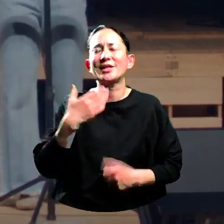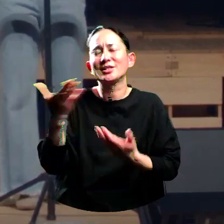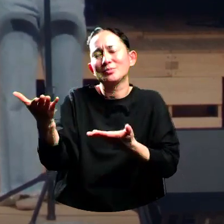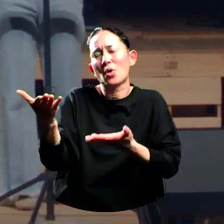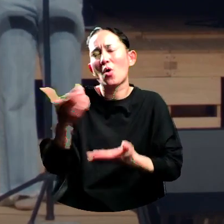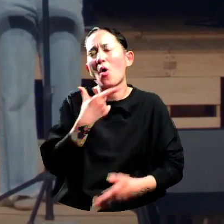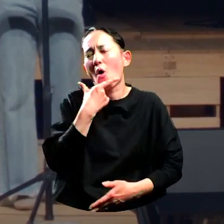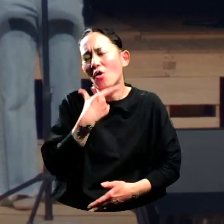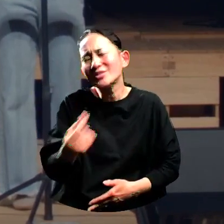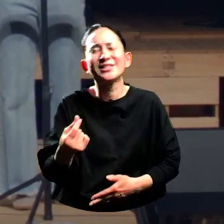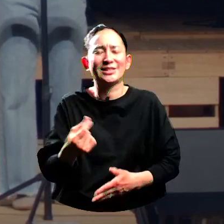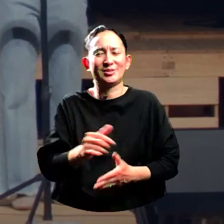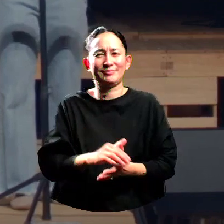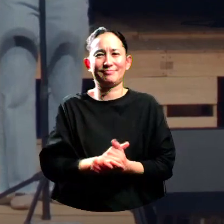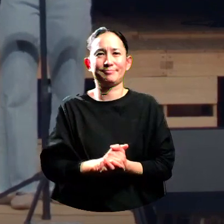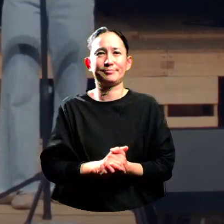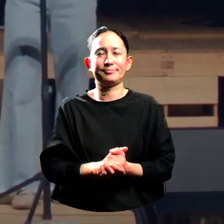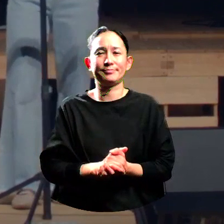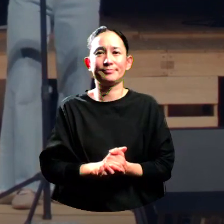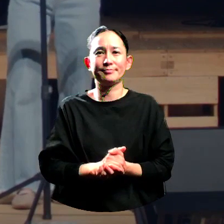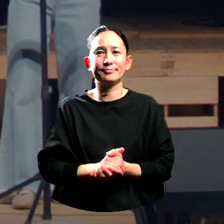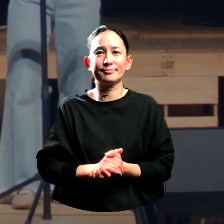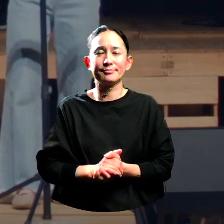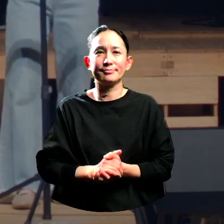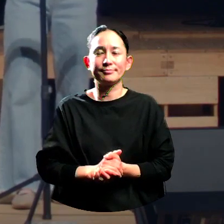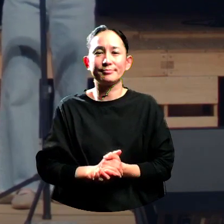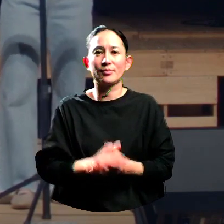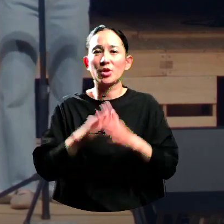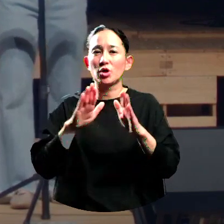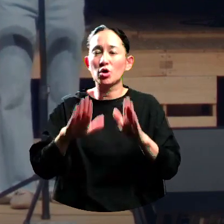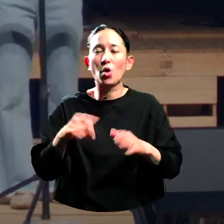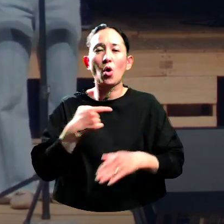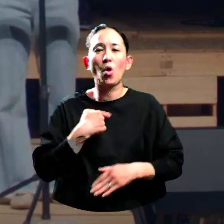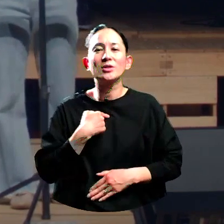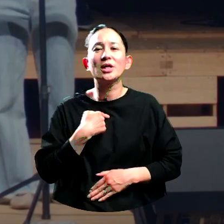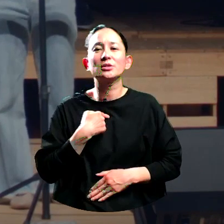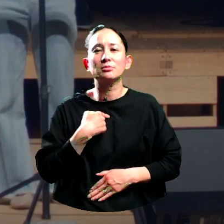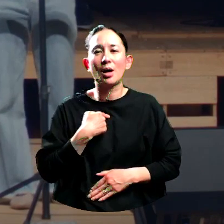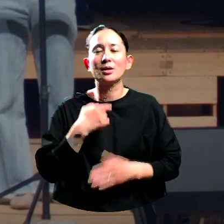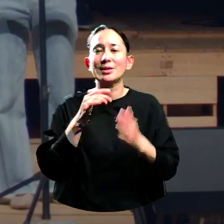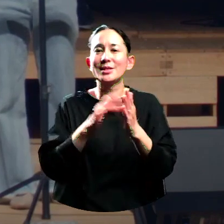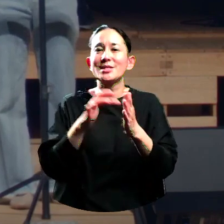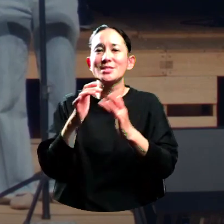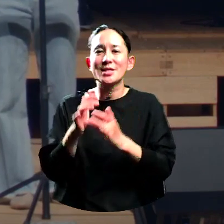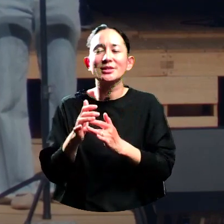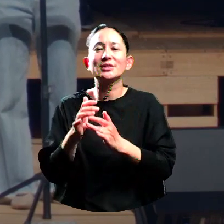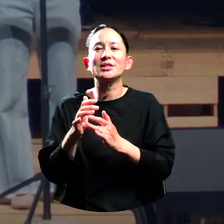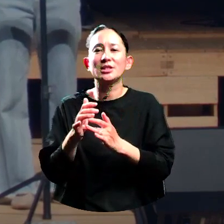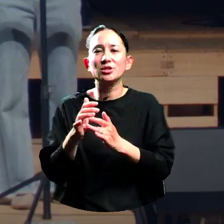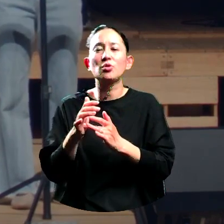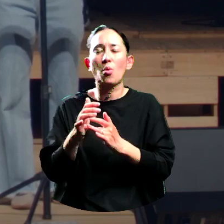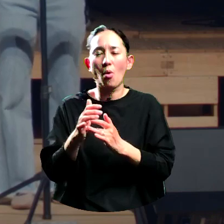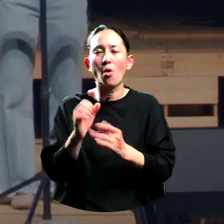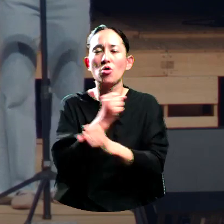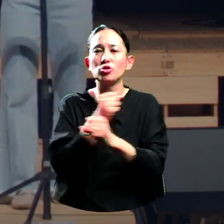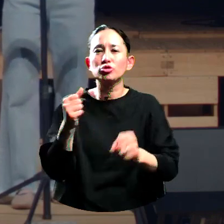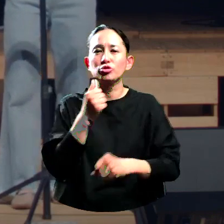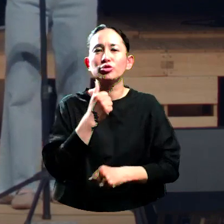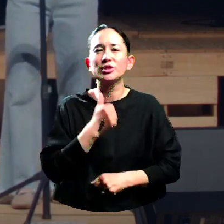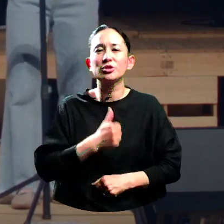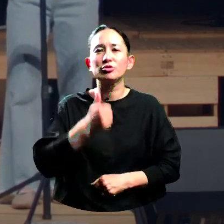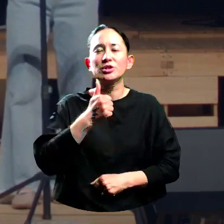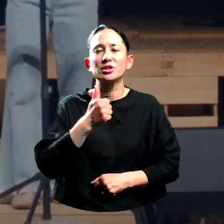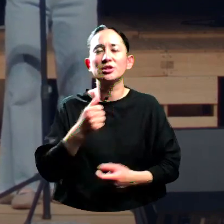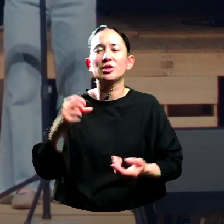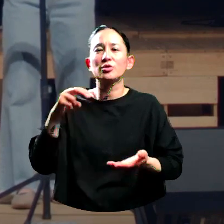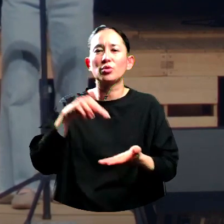that conquers death and grave. 今日私はイエス・キリストを救い主として信じます。イエス様は私